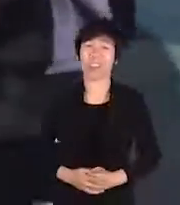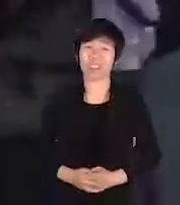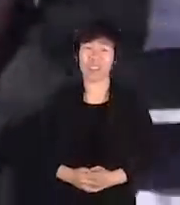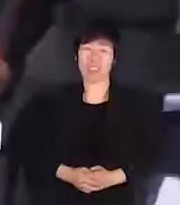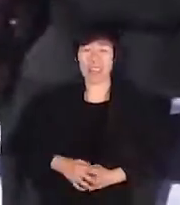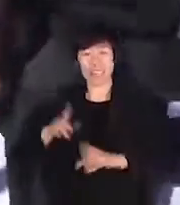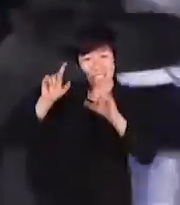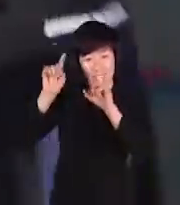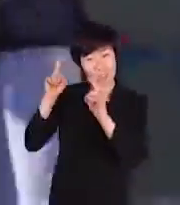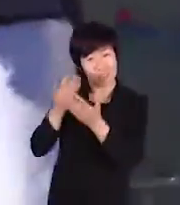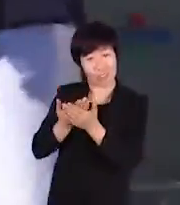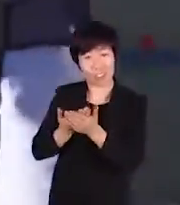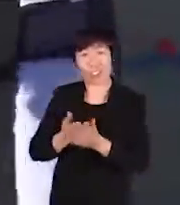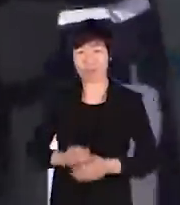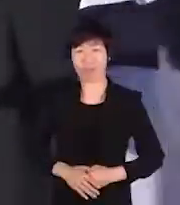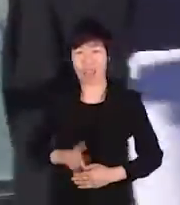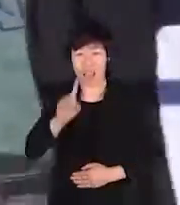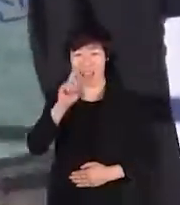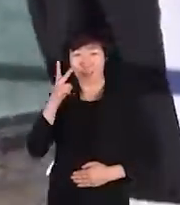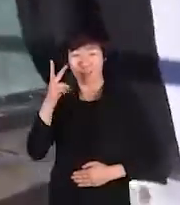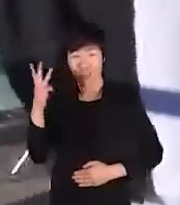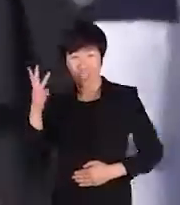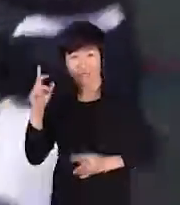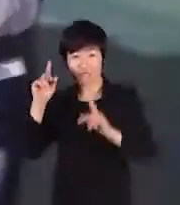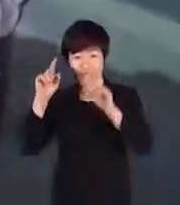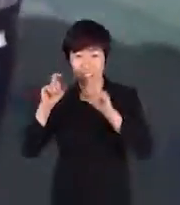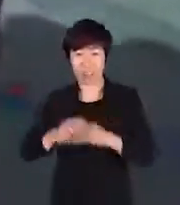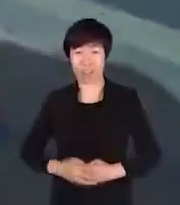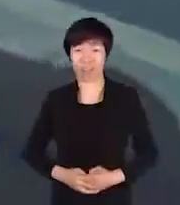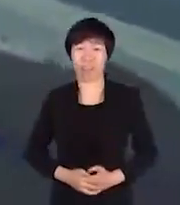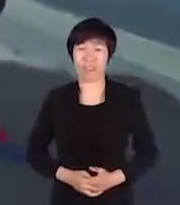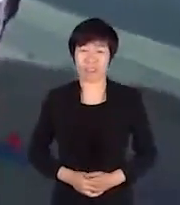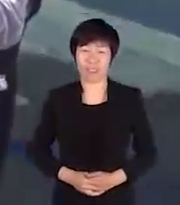찍을까요? 하나, 둘, 셋. 야!